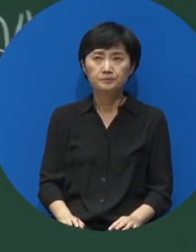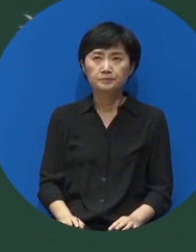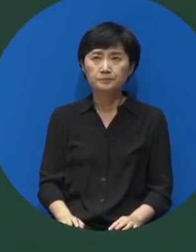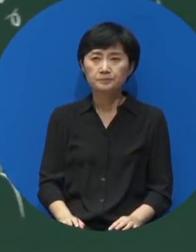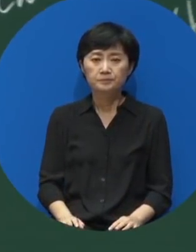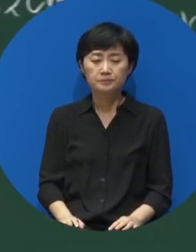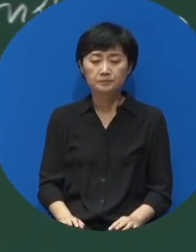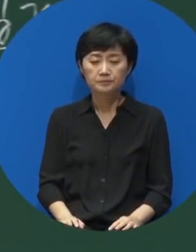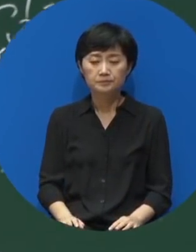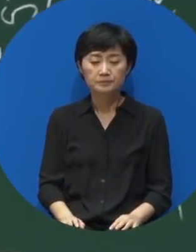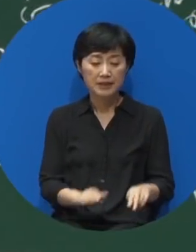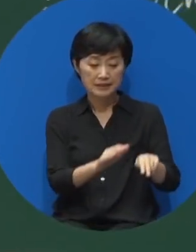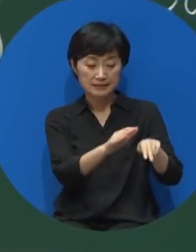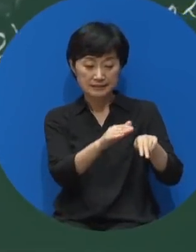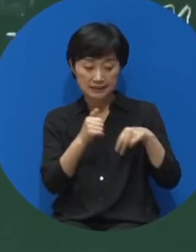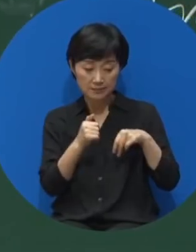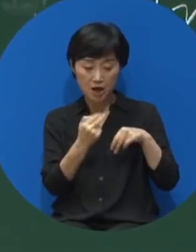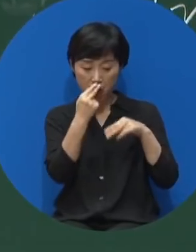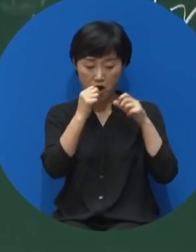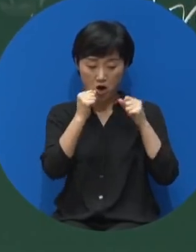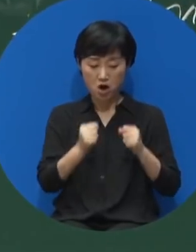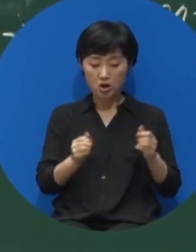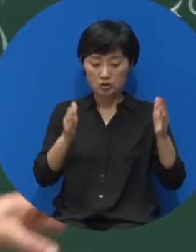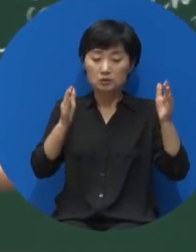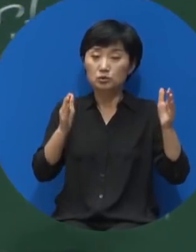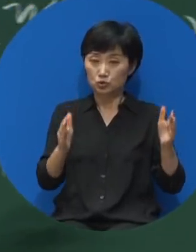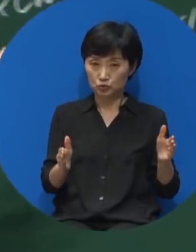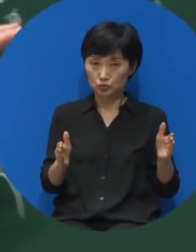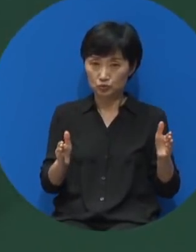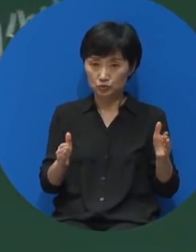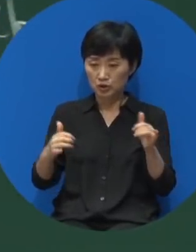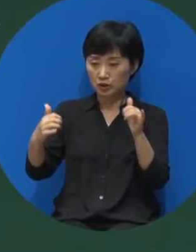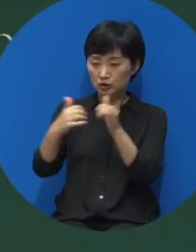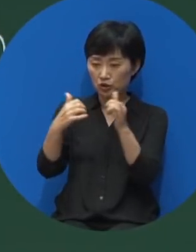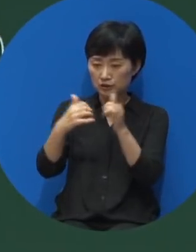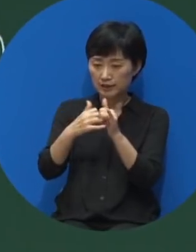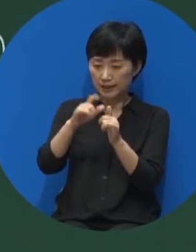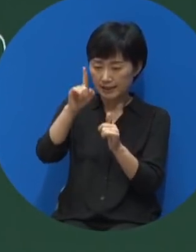这时出现撒母耳记上7章13. 사무엘이 있는 동안에는 전쟁이 없었더라.